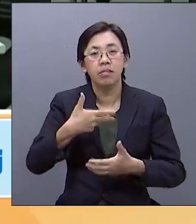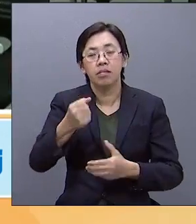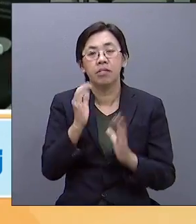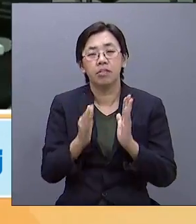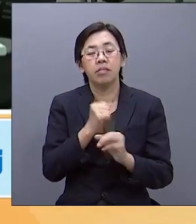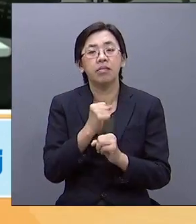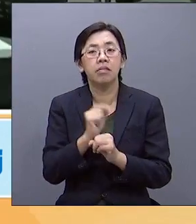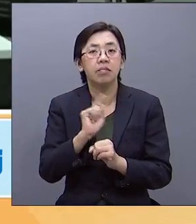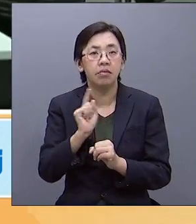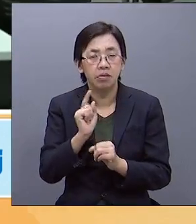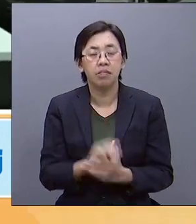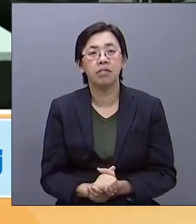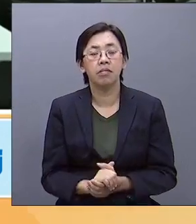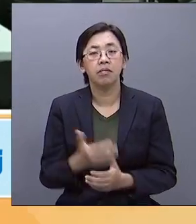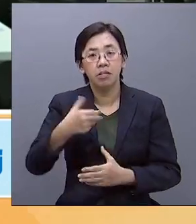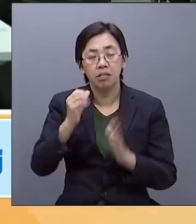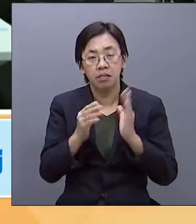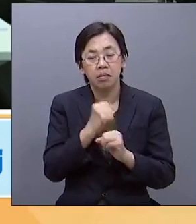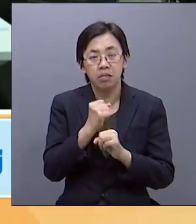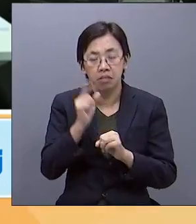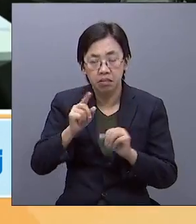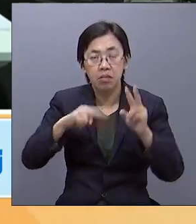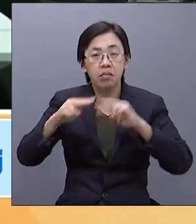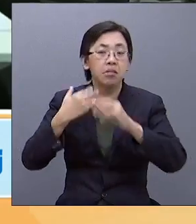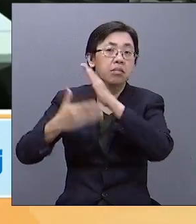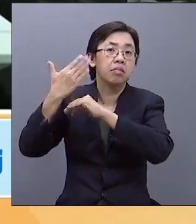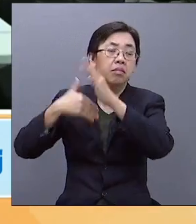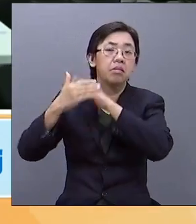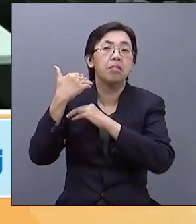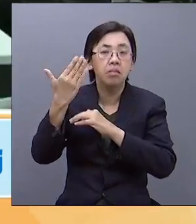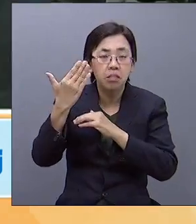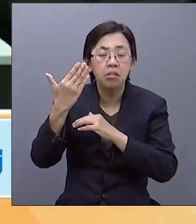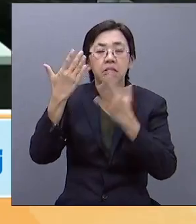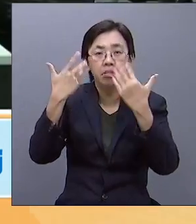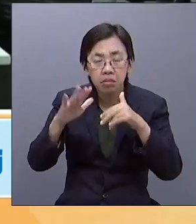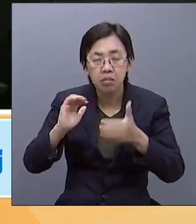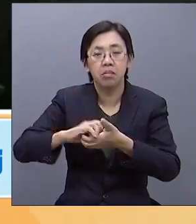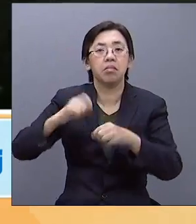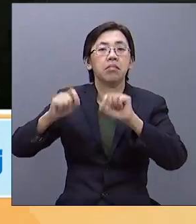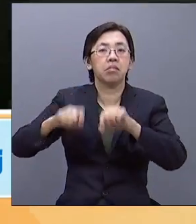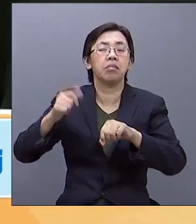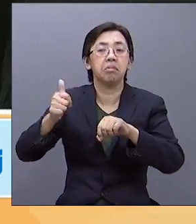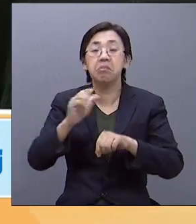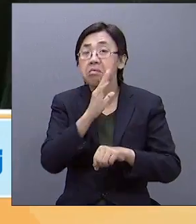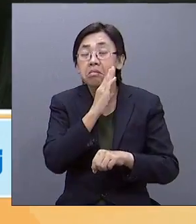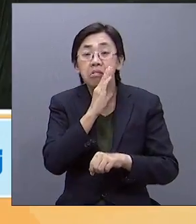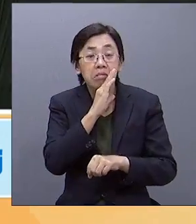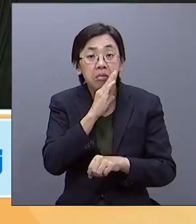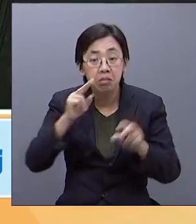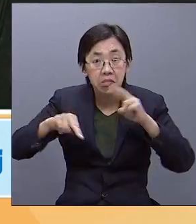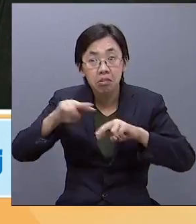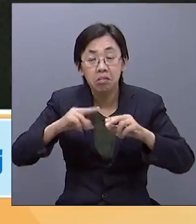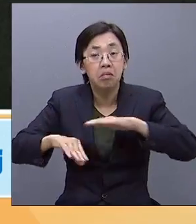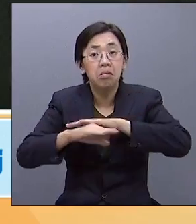ขาจะต้องมีการตรวจสอบประวัติอาชญากรรมก่อนที่จะมีการทำสัญญาถ้าไม่มีการตรวจสอบเนี่ย